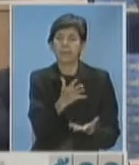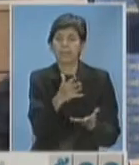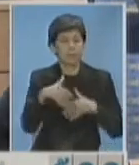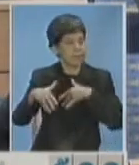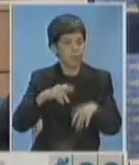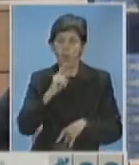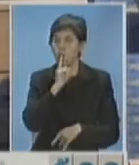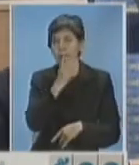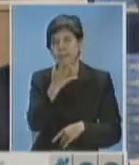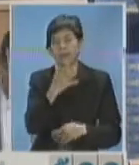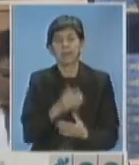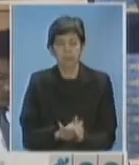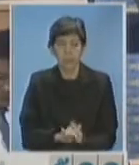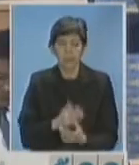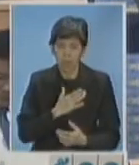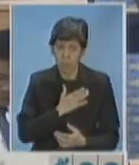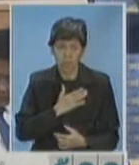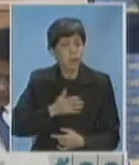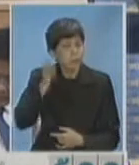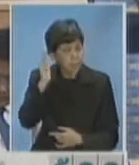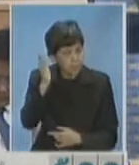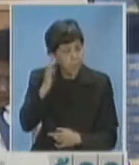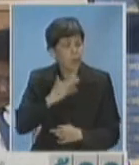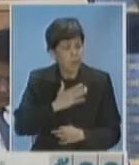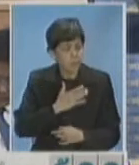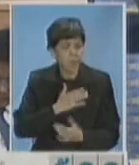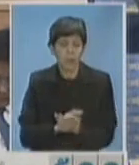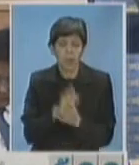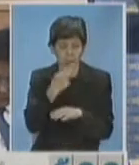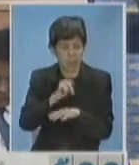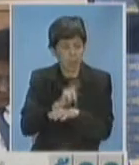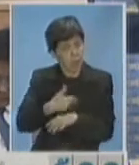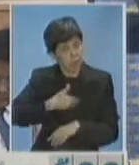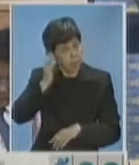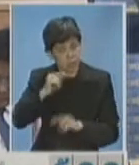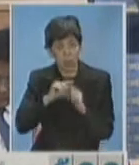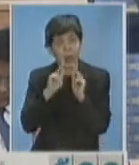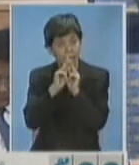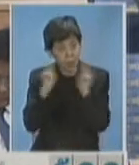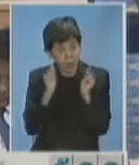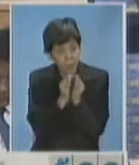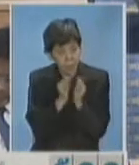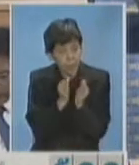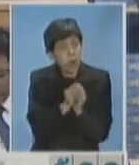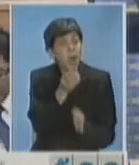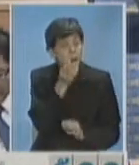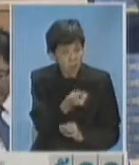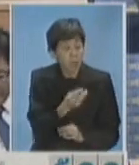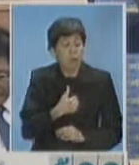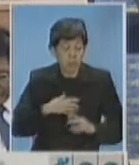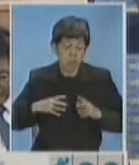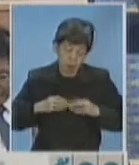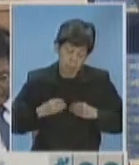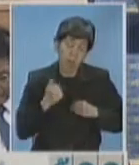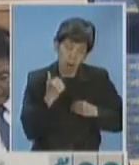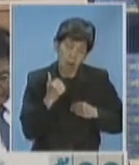ชนและที่ผมได้อภิปรายท่านประธานครับท่านประธานบอกให้ผมอภิปรายในฐานะกรรมาธิการเสียงข้างน้อยผมก็น้อมรับท่านประธ